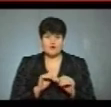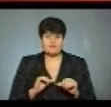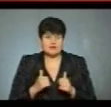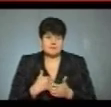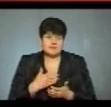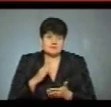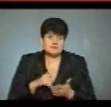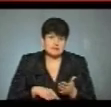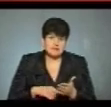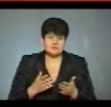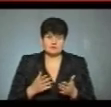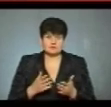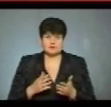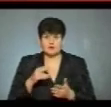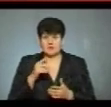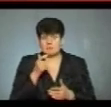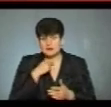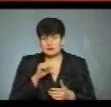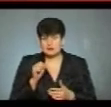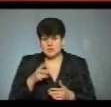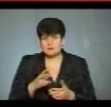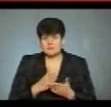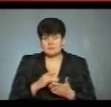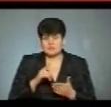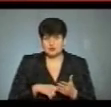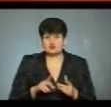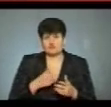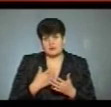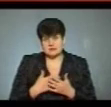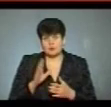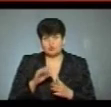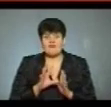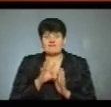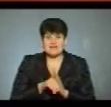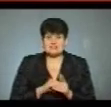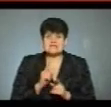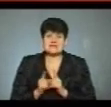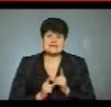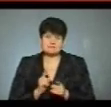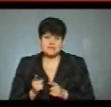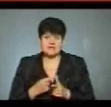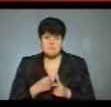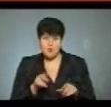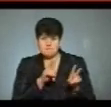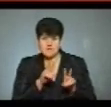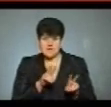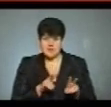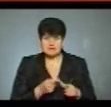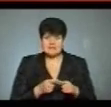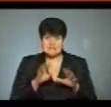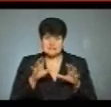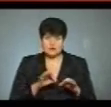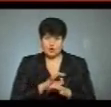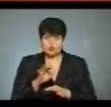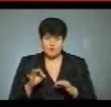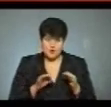надію, і наш спікер, пан Андрій, має надію, що, в принципі, будуть внесені зміни або переглянутий цей законопроект про